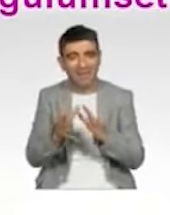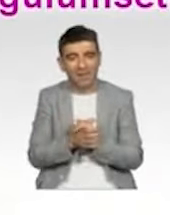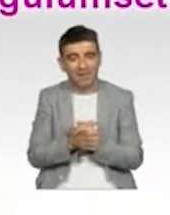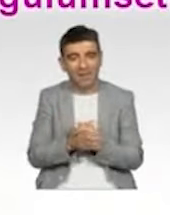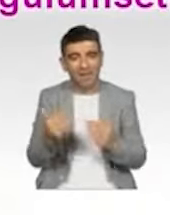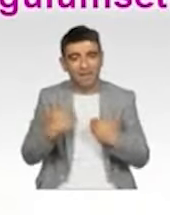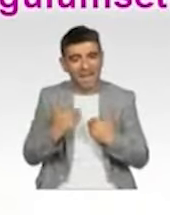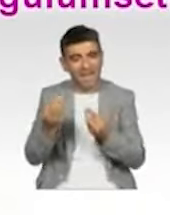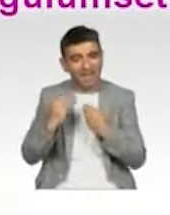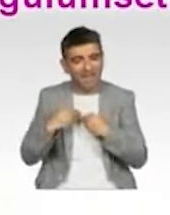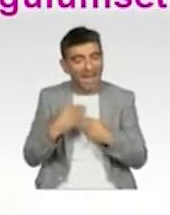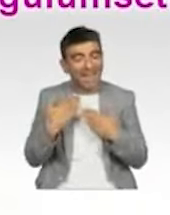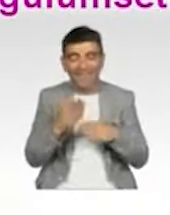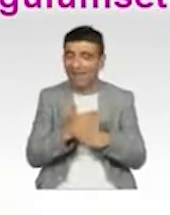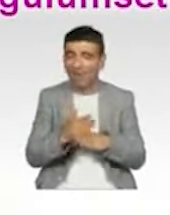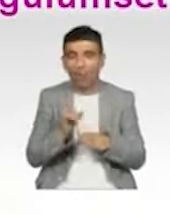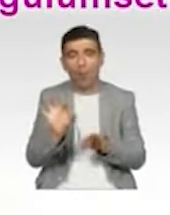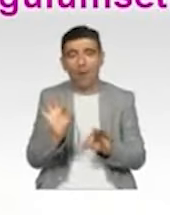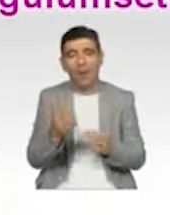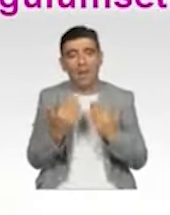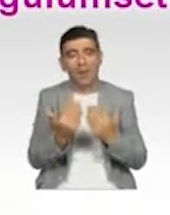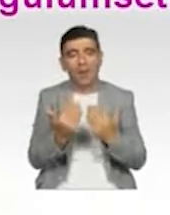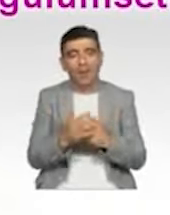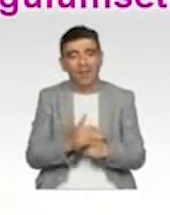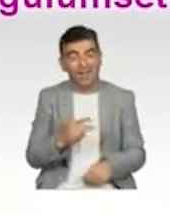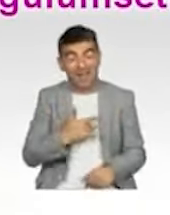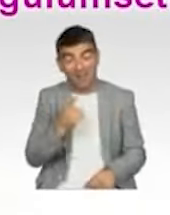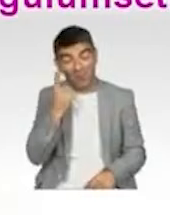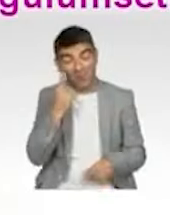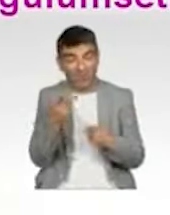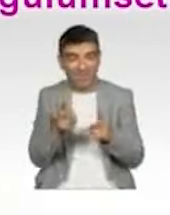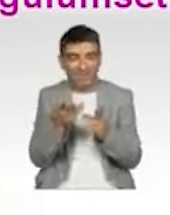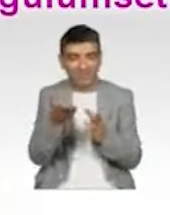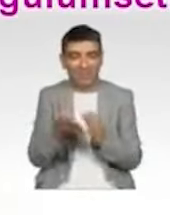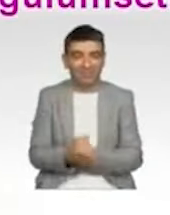Allah'ım bana bağışlasın niye öyle dua ediyorum bak, demiş. Bak ya. Her göz açıkmış herhalde.